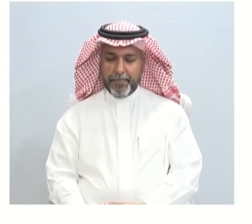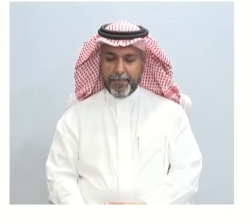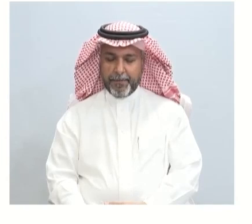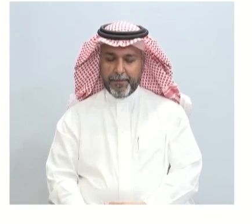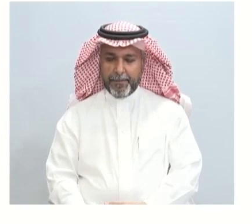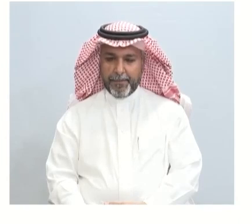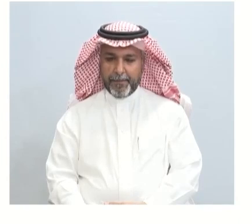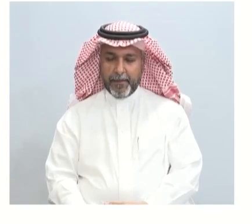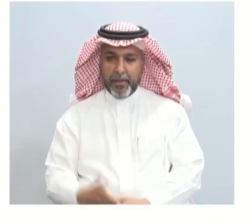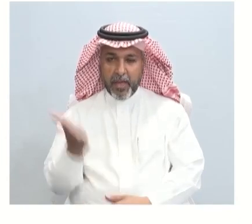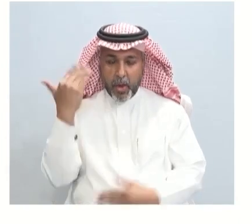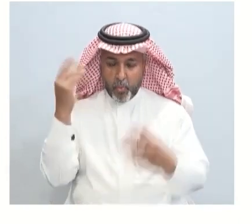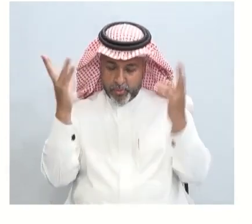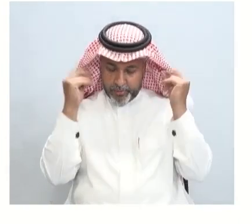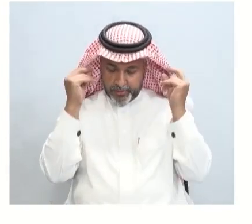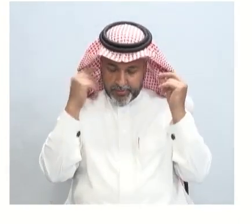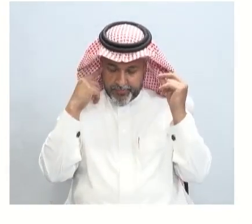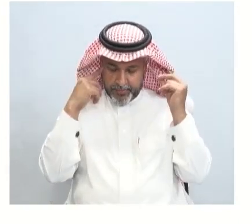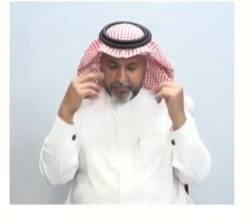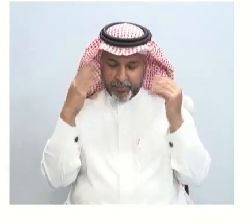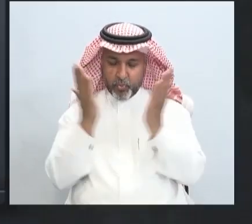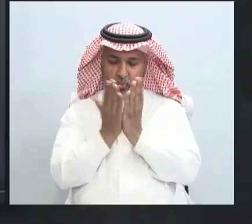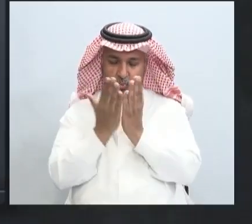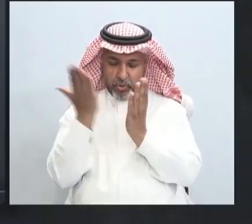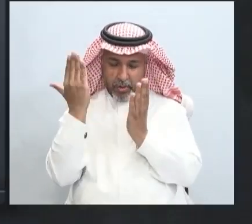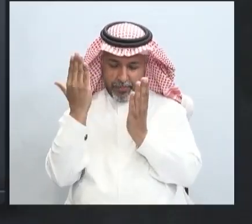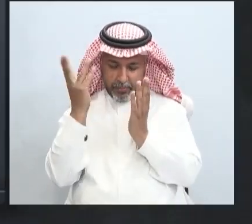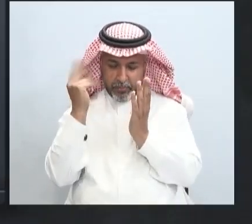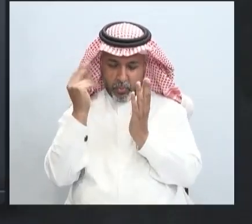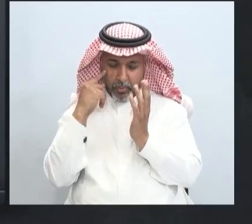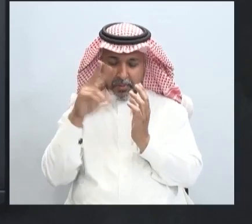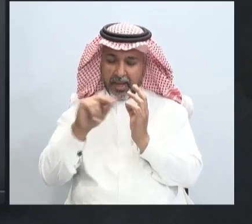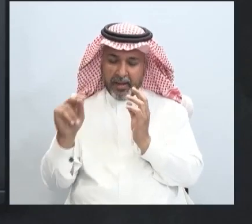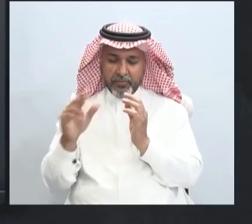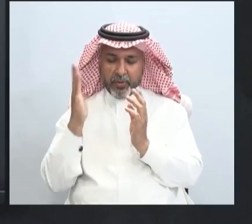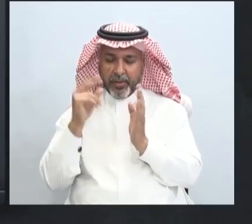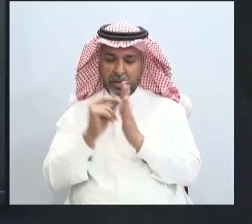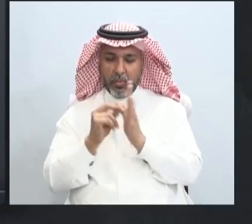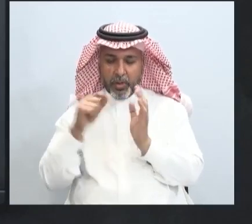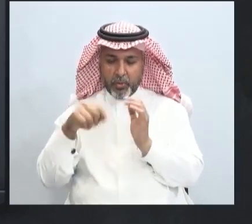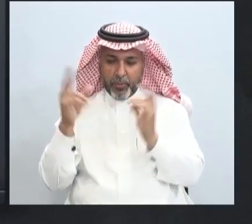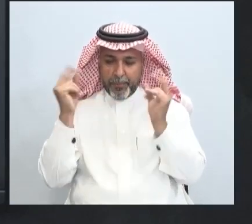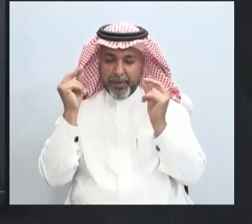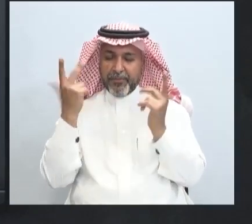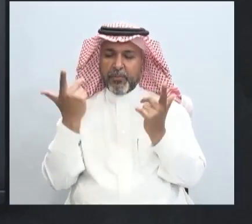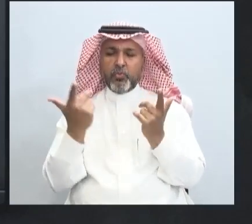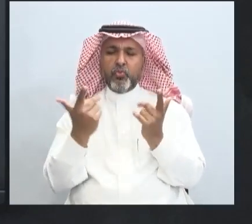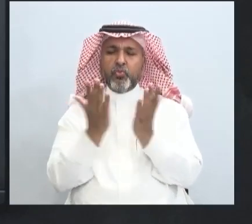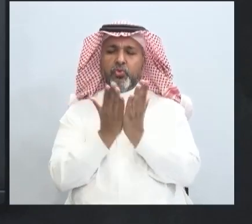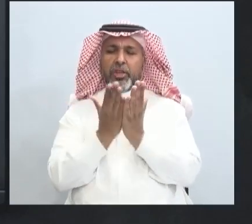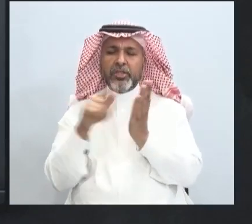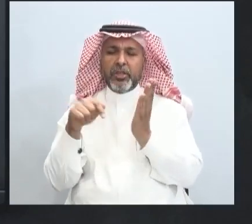لبي هذا اللي تعلمناه في الدرس السابق او في الدروس السابقه في درس اليوم ان شاء الله راح نتعرف الان